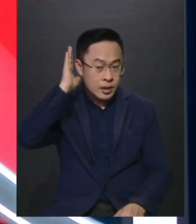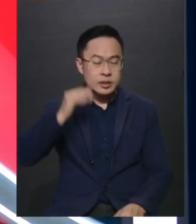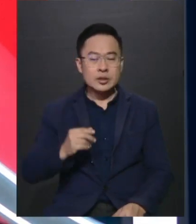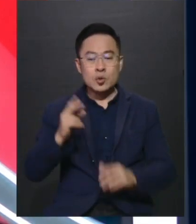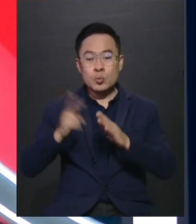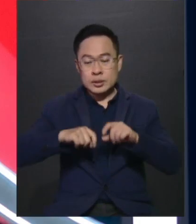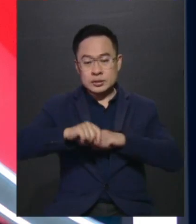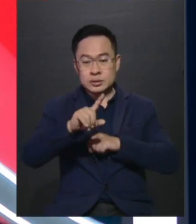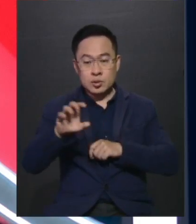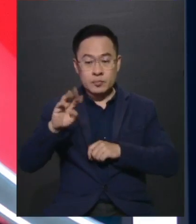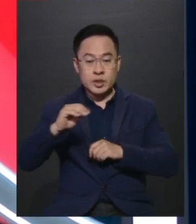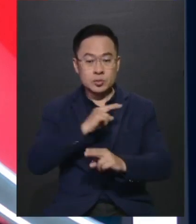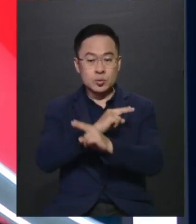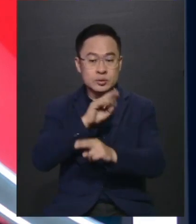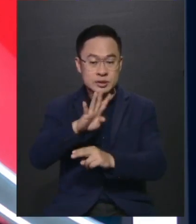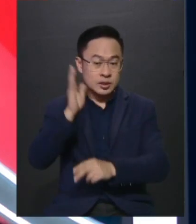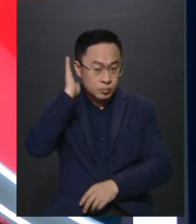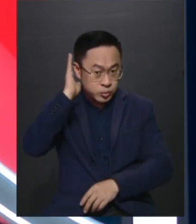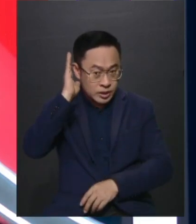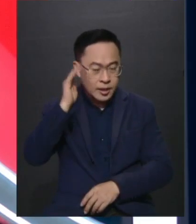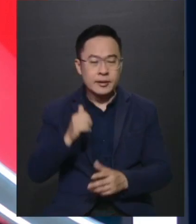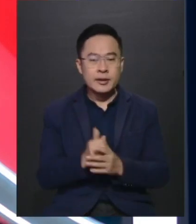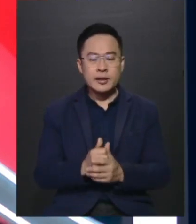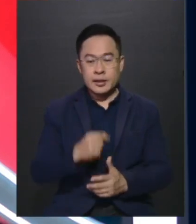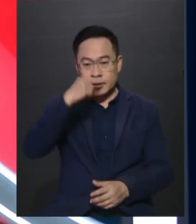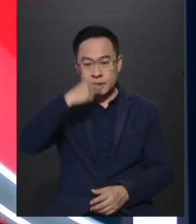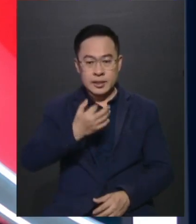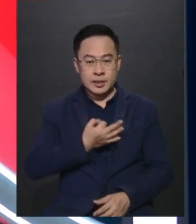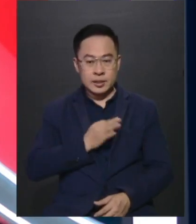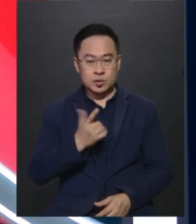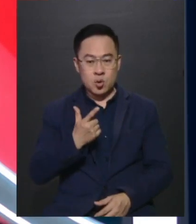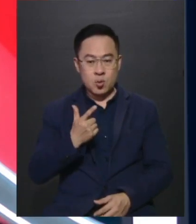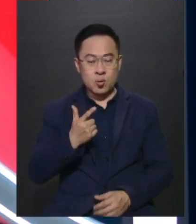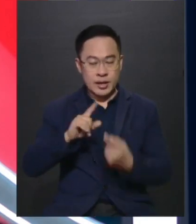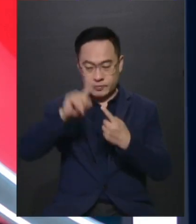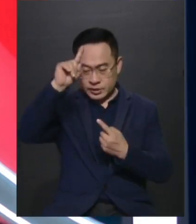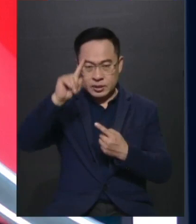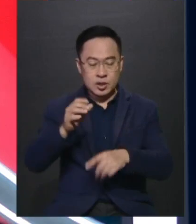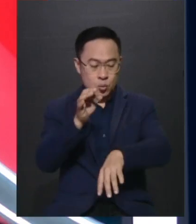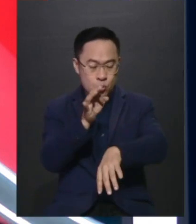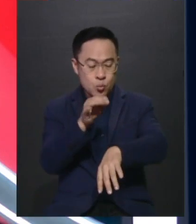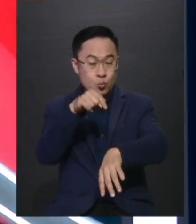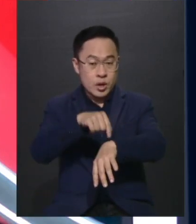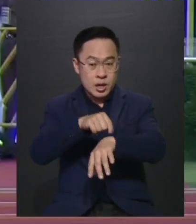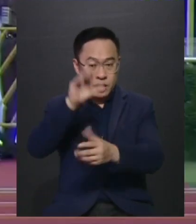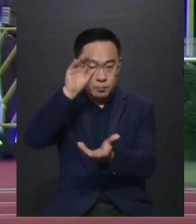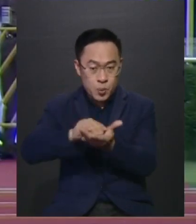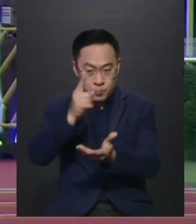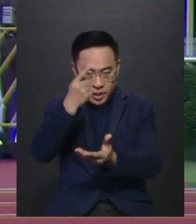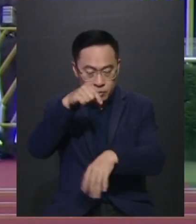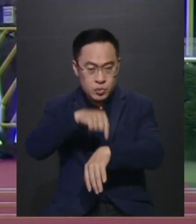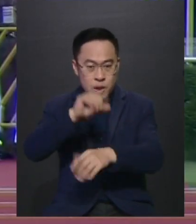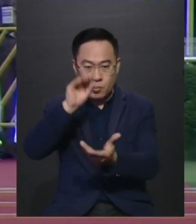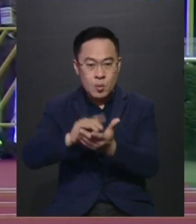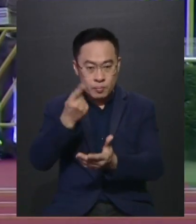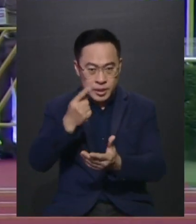4 คูณ 100 เมตรชายนะคะควบเข้าเส้นชัยเป็นทีมแรกคว้าเหรียญทองที่สำคัญยังทำลายสถิติเอเชียด้วยทำลายสถิติเอเชียนี่คือทำล